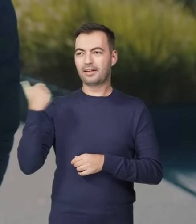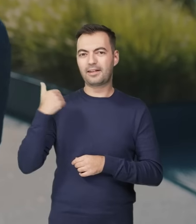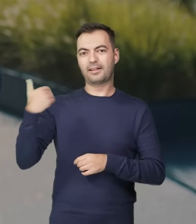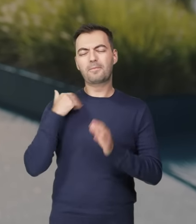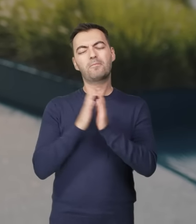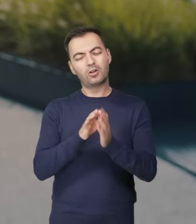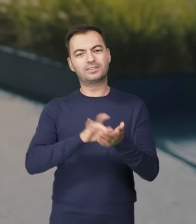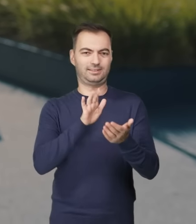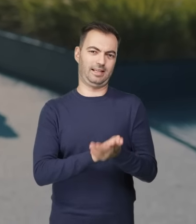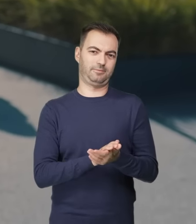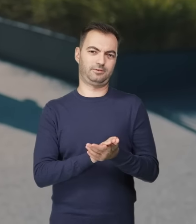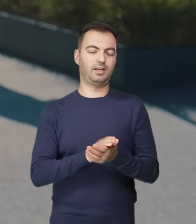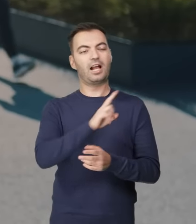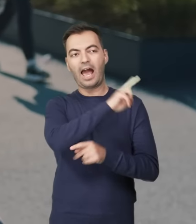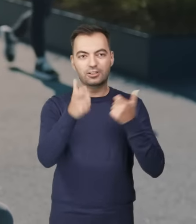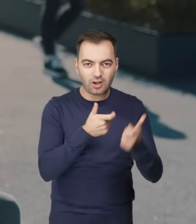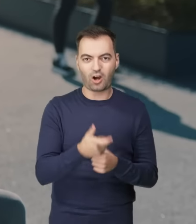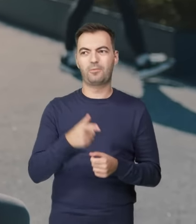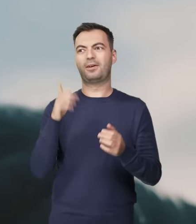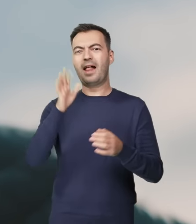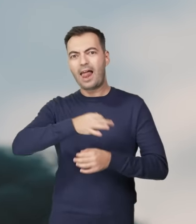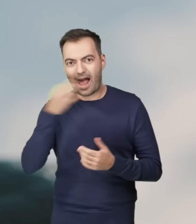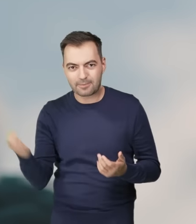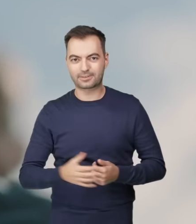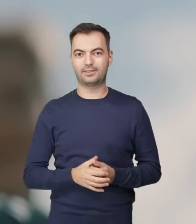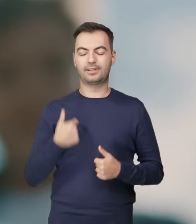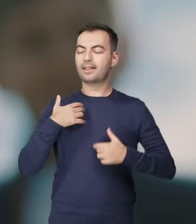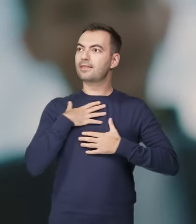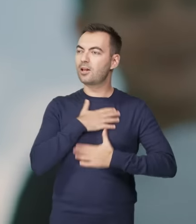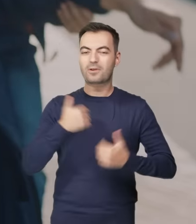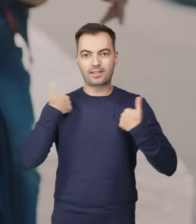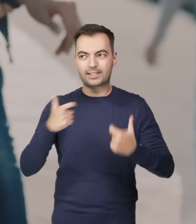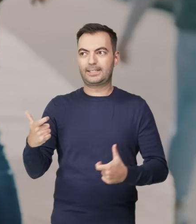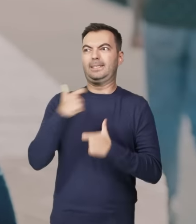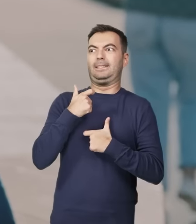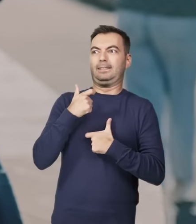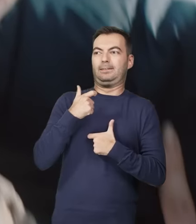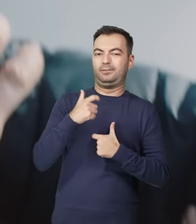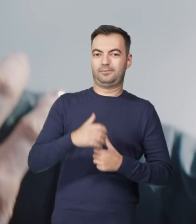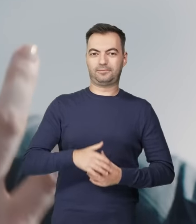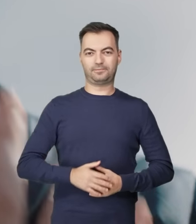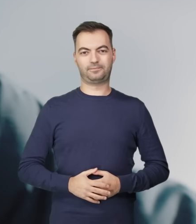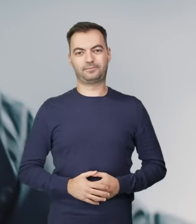Wciąż prosi, żebym się zapisał, bo wszyscy tak robią, bo tak jest lepiej, a ja nie chcę presji.